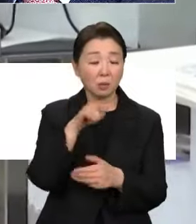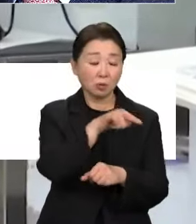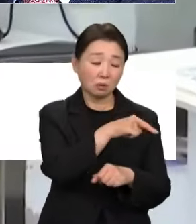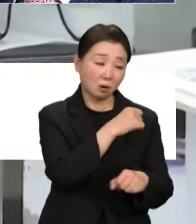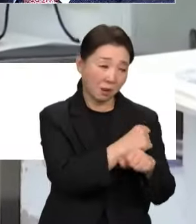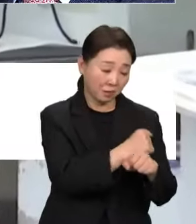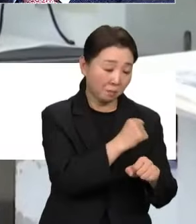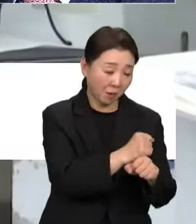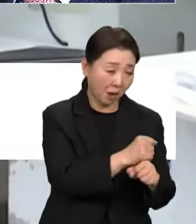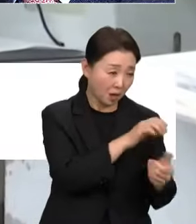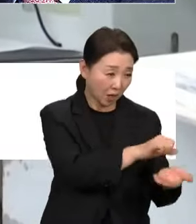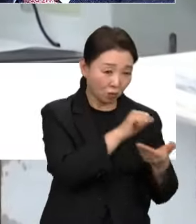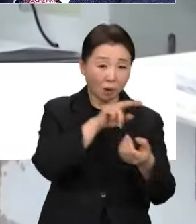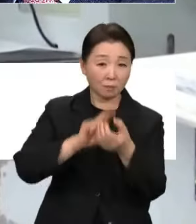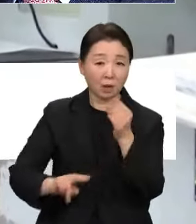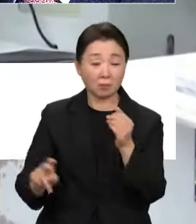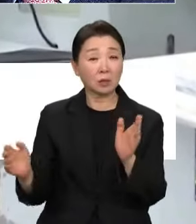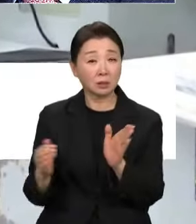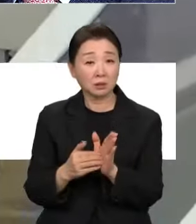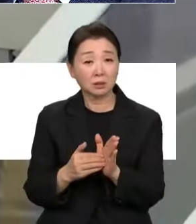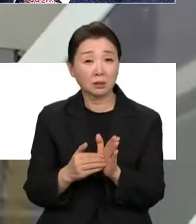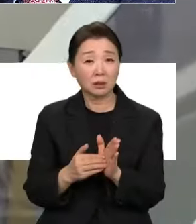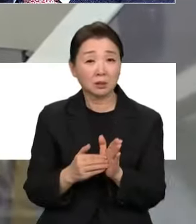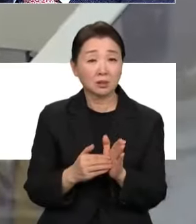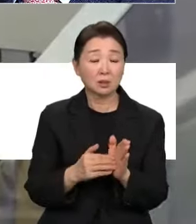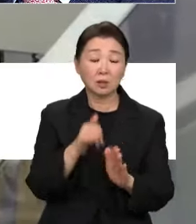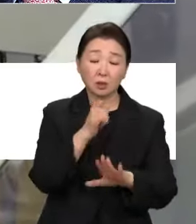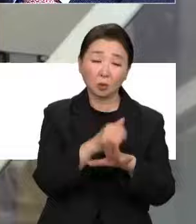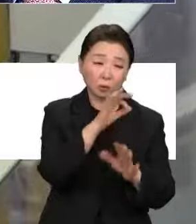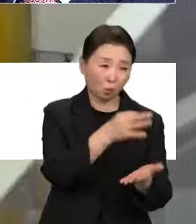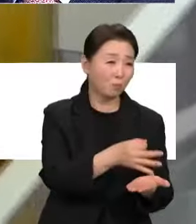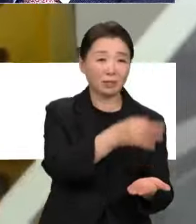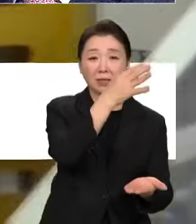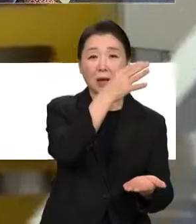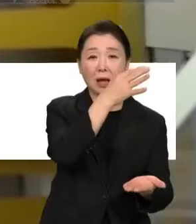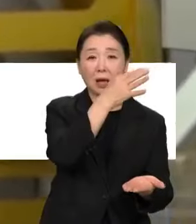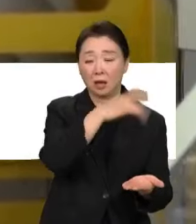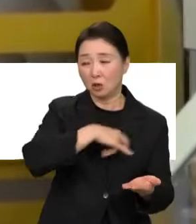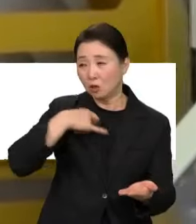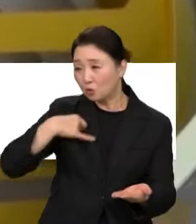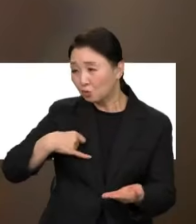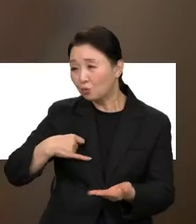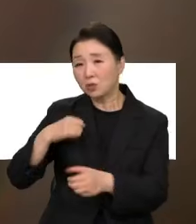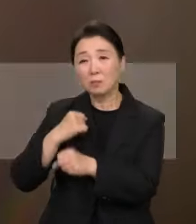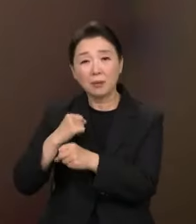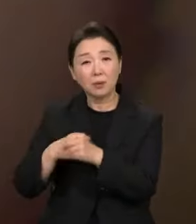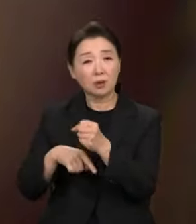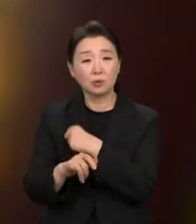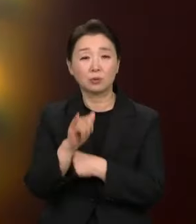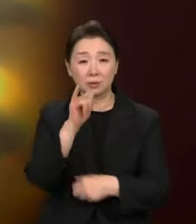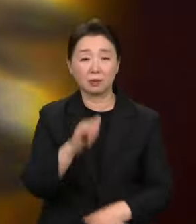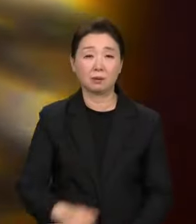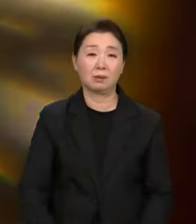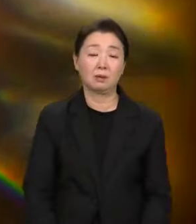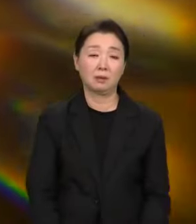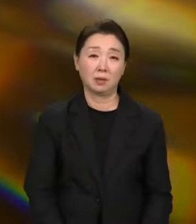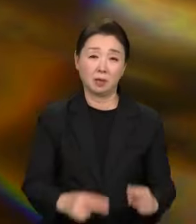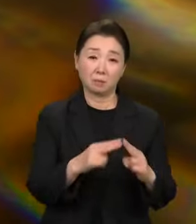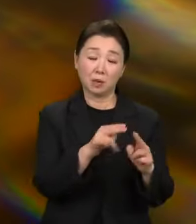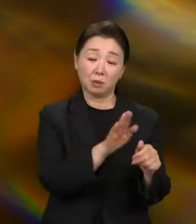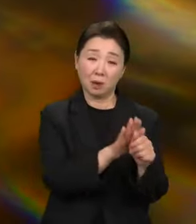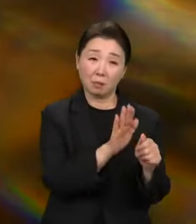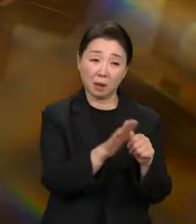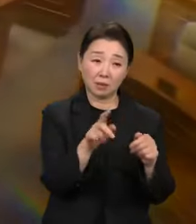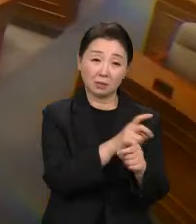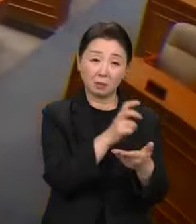만들어서 팔면 되잖아요. 그런데 그게 좀 가격이 높아질 수는 있겠죠. 중국에서 하는 이유가 있을 거 아닙니까? 반도체 기업을 지원하는